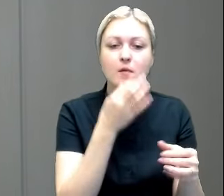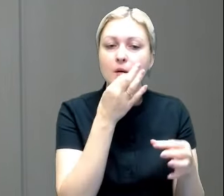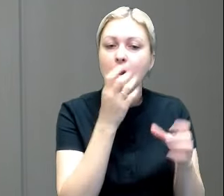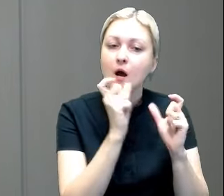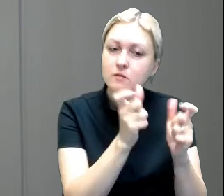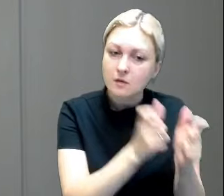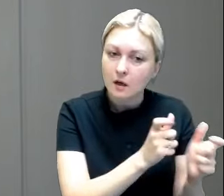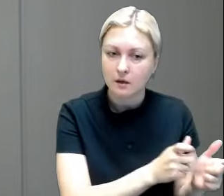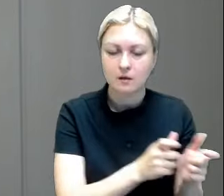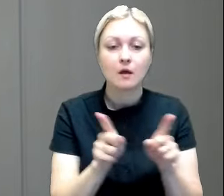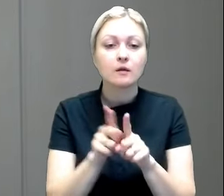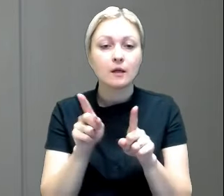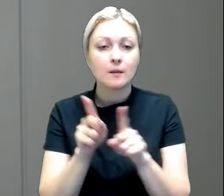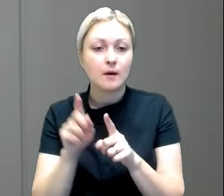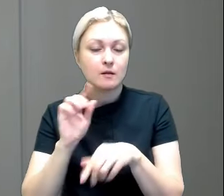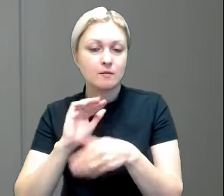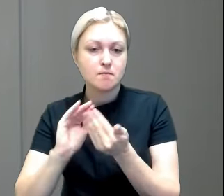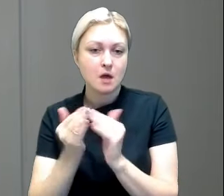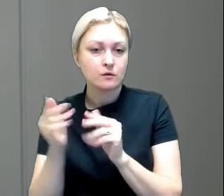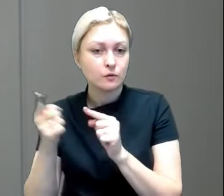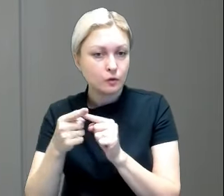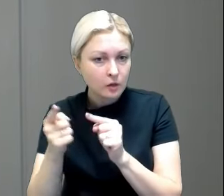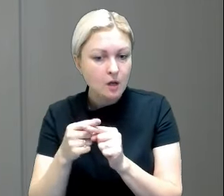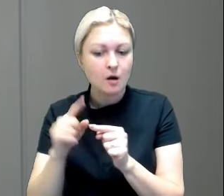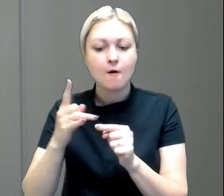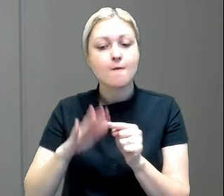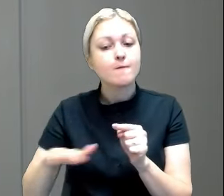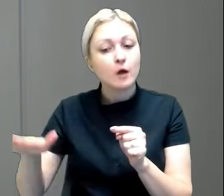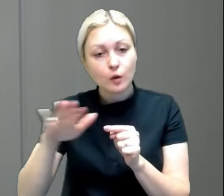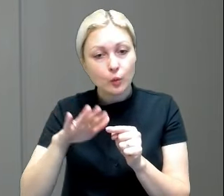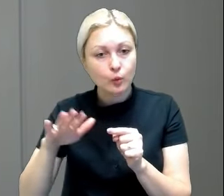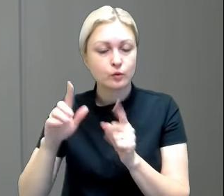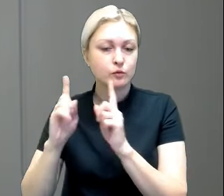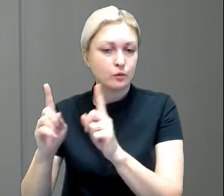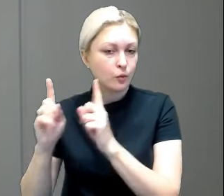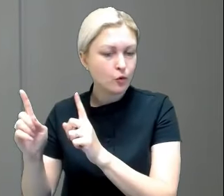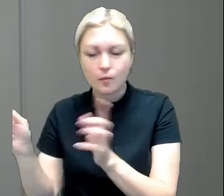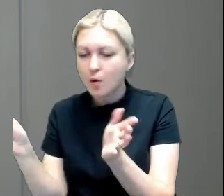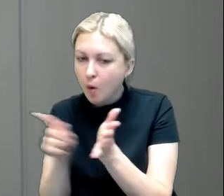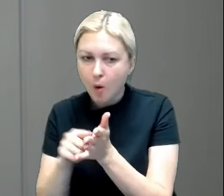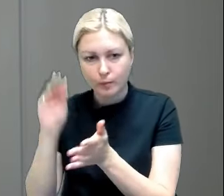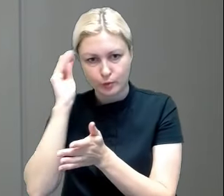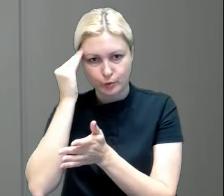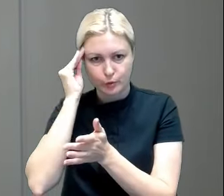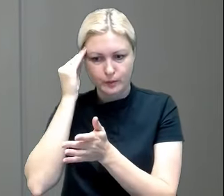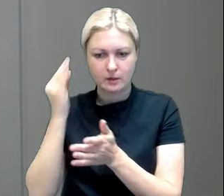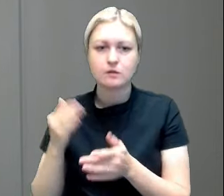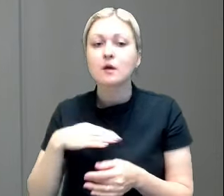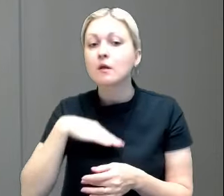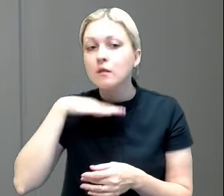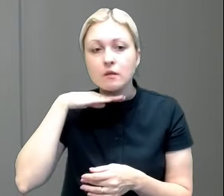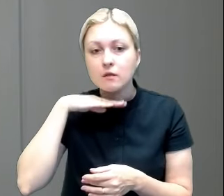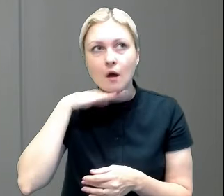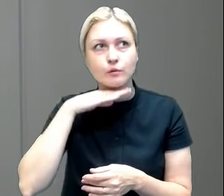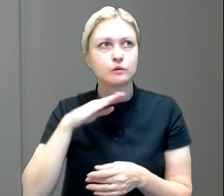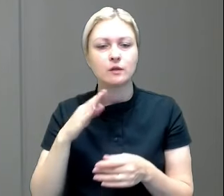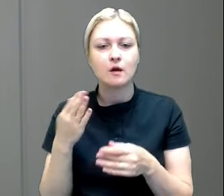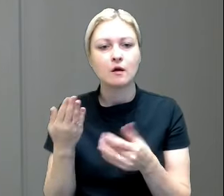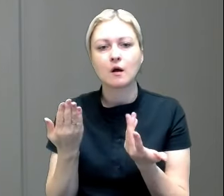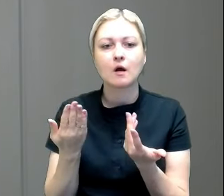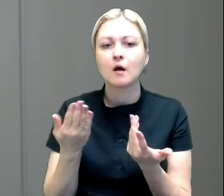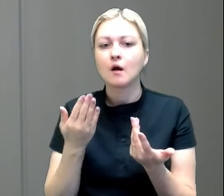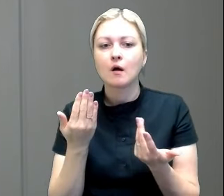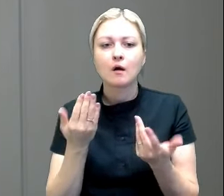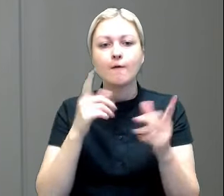abejinga ir rūpintis vaikų saugumu klaipėdos mieste neužtenka deklaruoti rūpestį ar pasidaryti kelias formalias